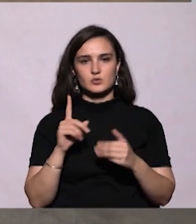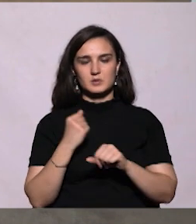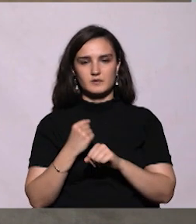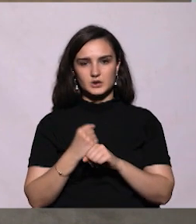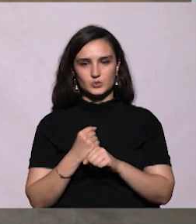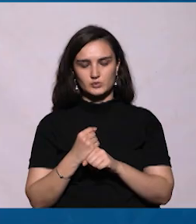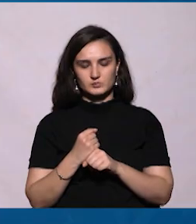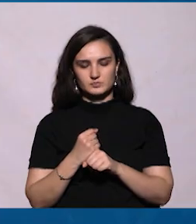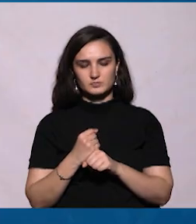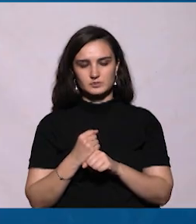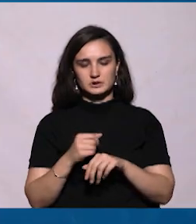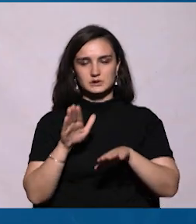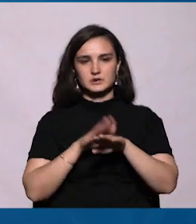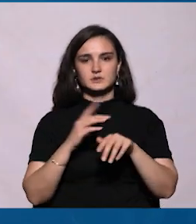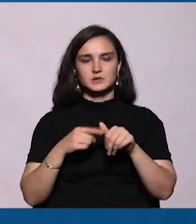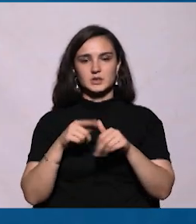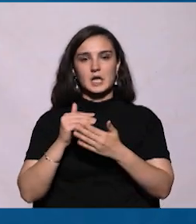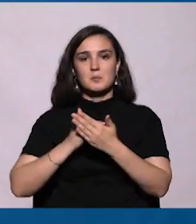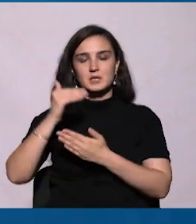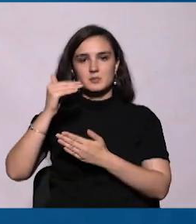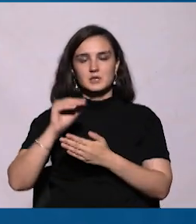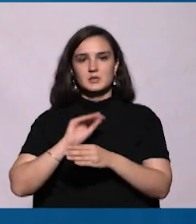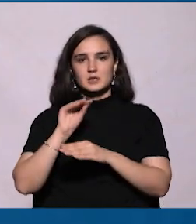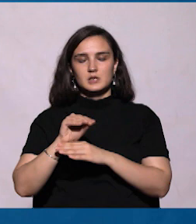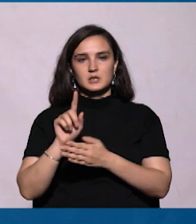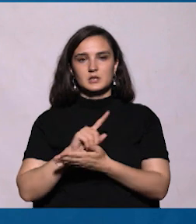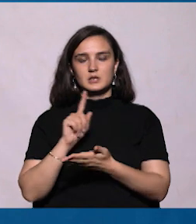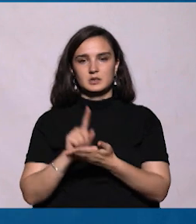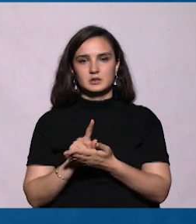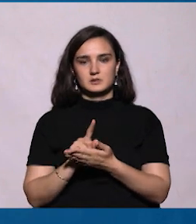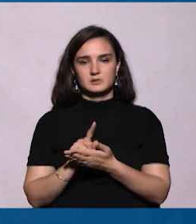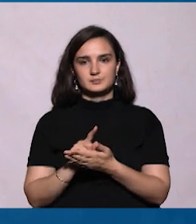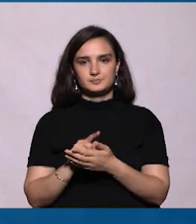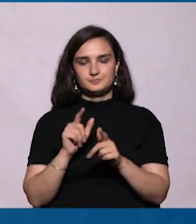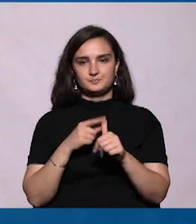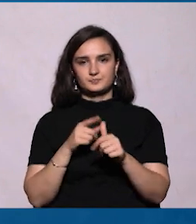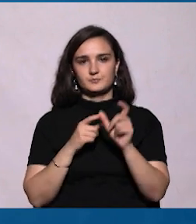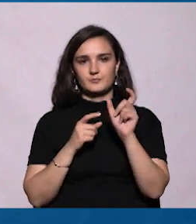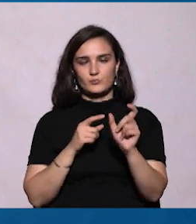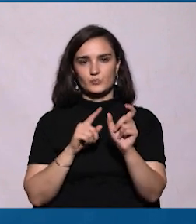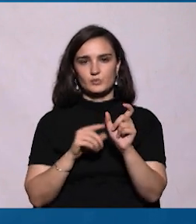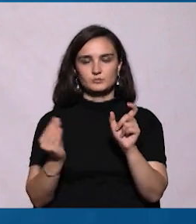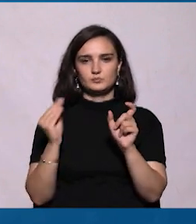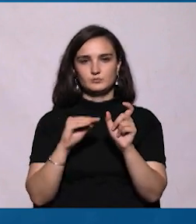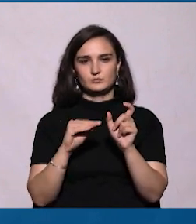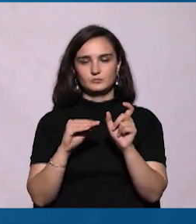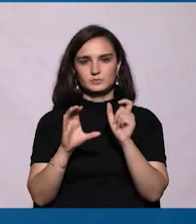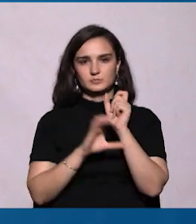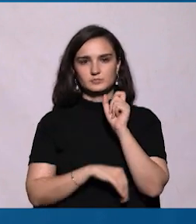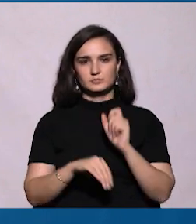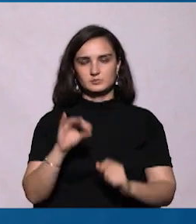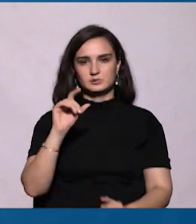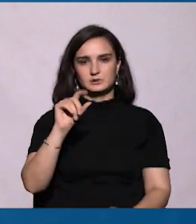ვაწარმოოთ ზედსართავის სახელის აღმატებითი ხარისხები, ამისთვის აუცილებელია ზედსართავის სახელის ფუძეს დავუმატოთ